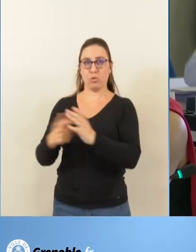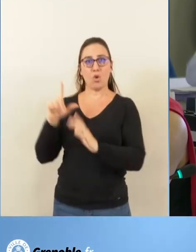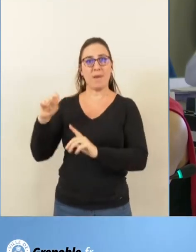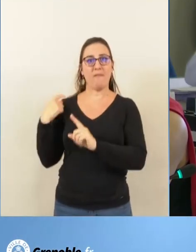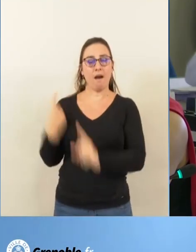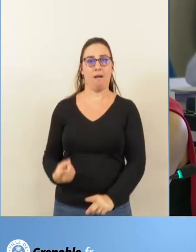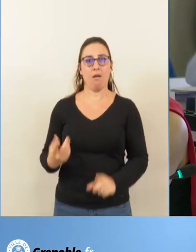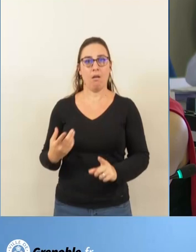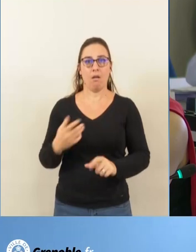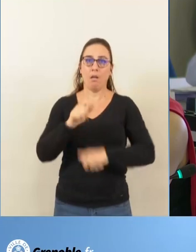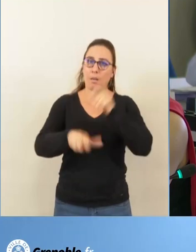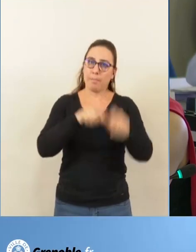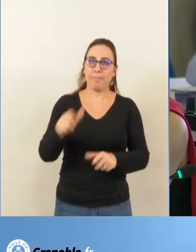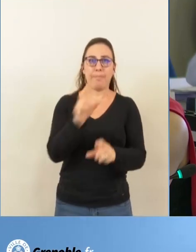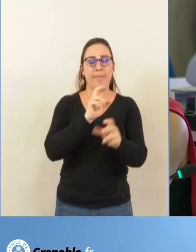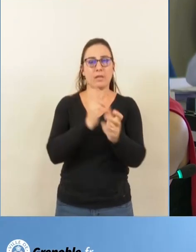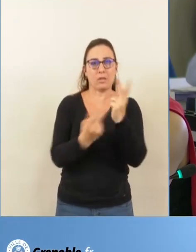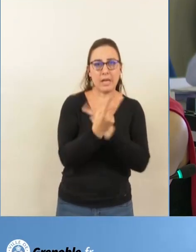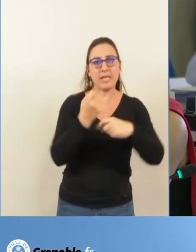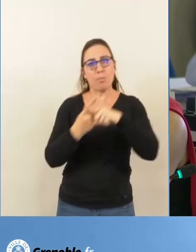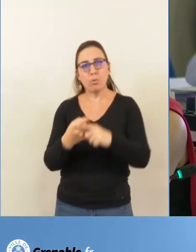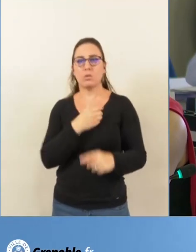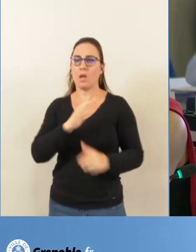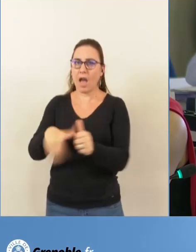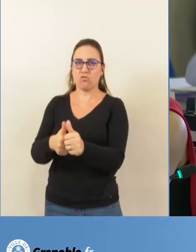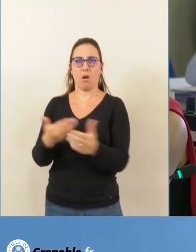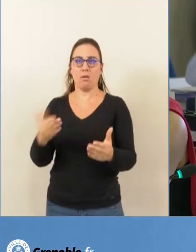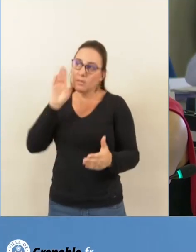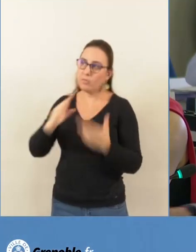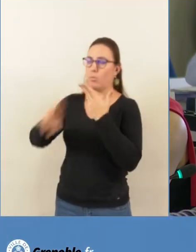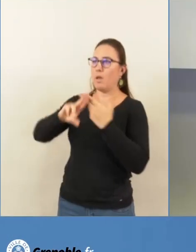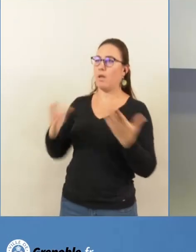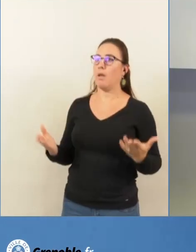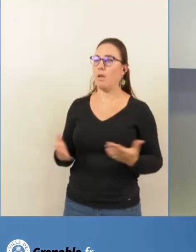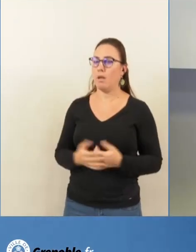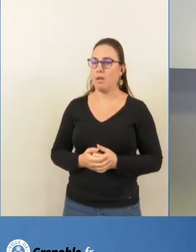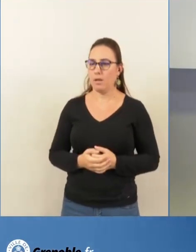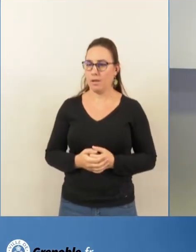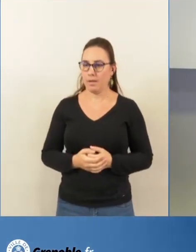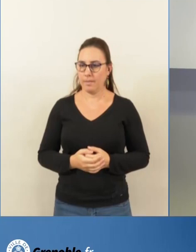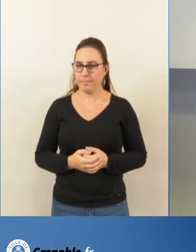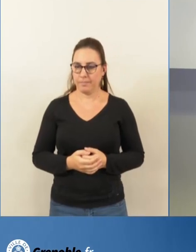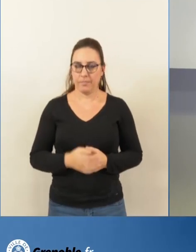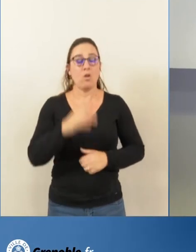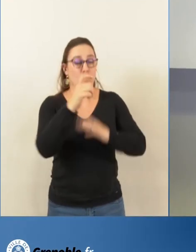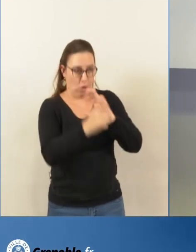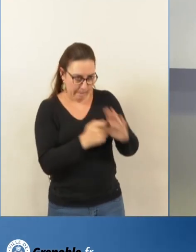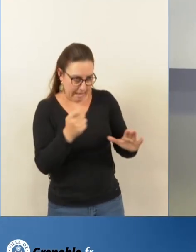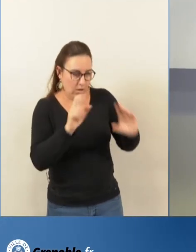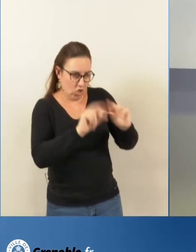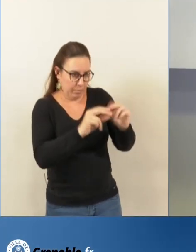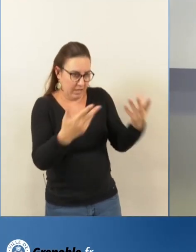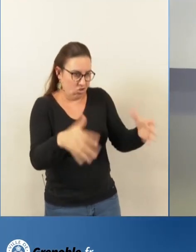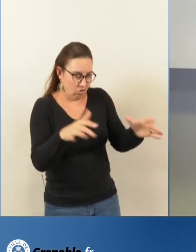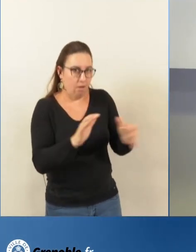à vos conseillers délégués et à vos adjoints donc répondez là-dessus je répète ce que j'ai indiqué